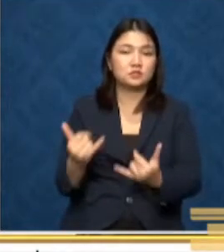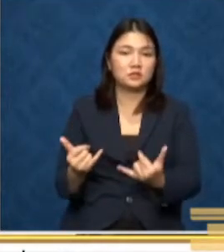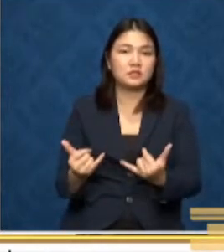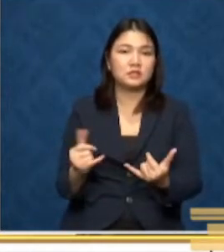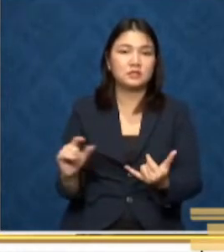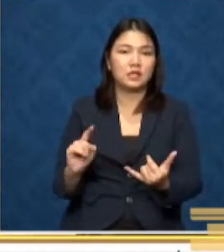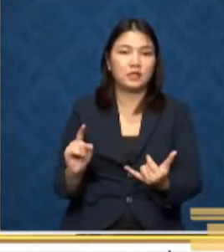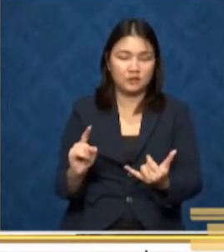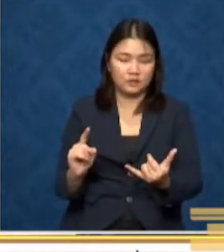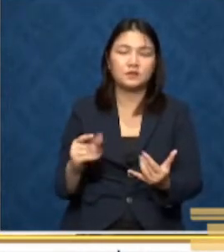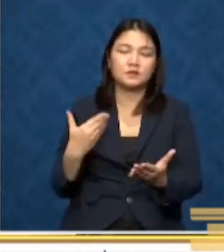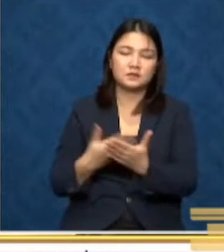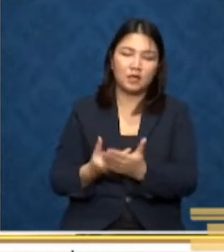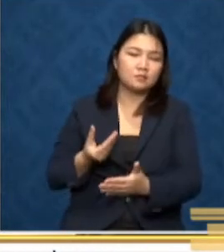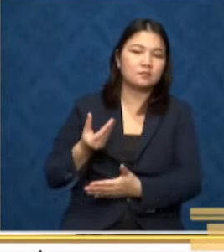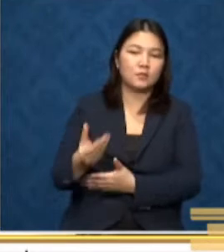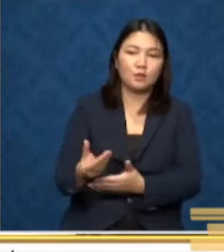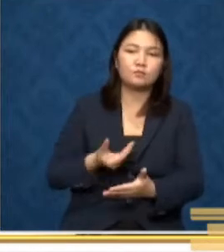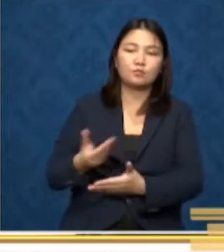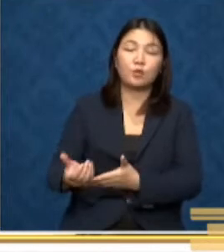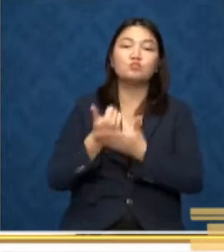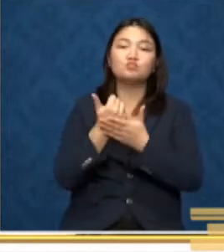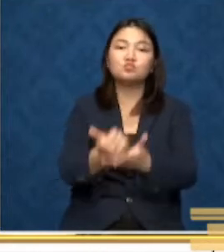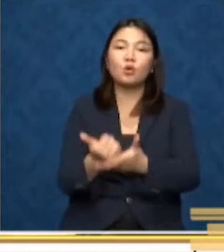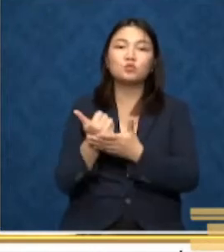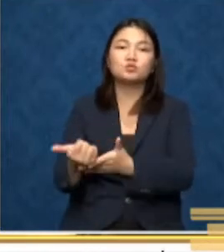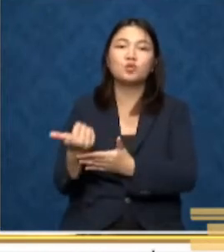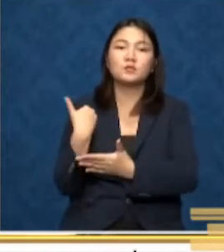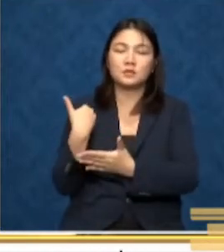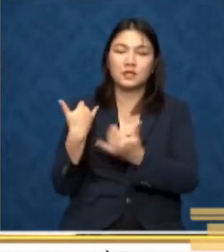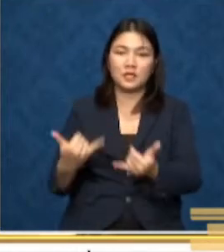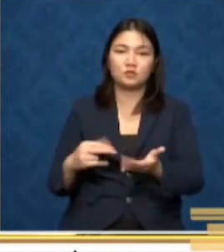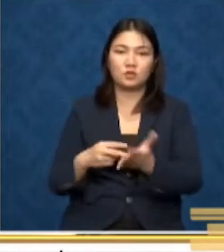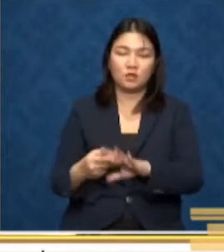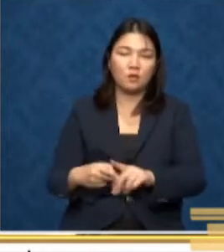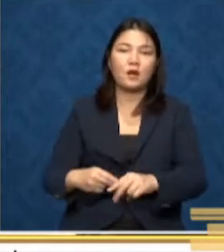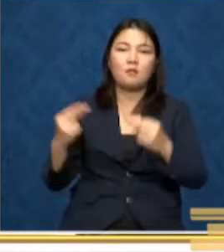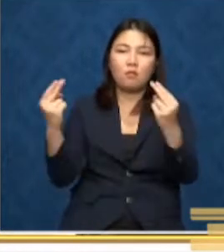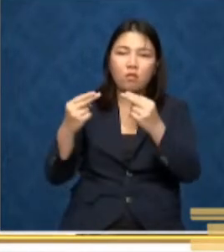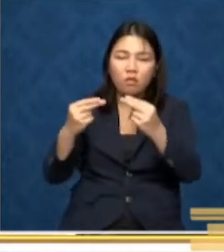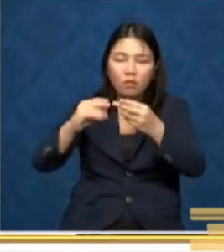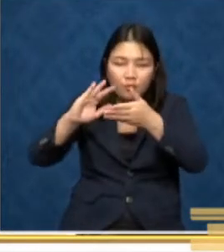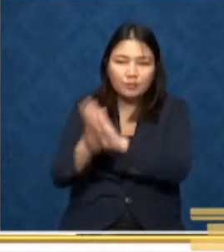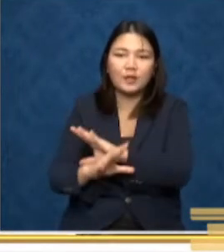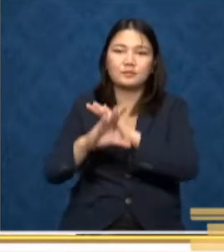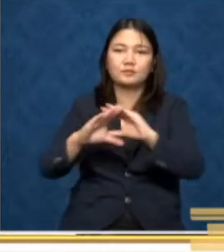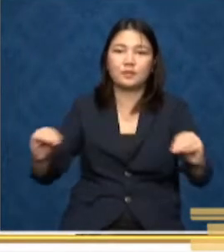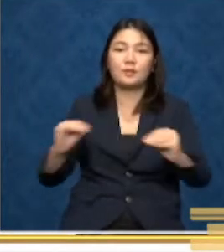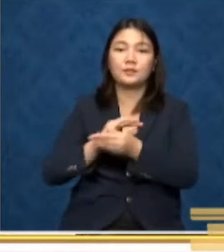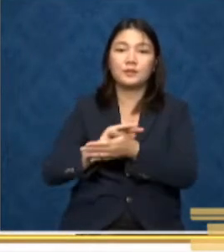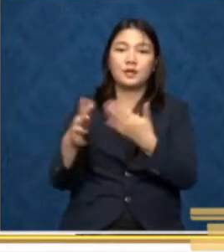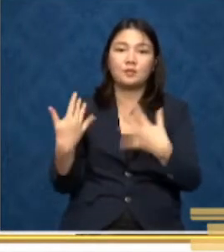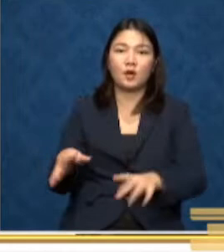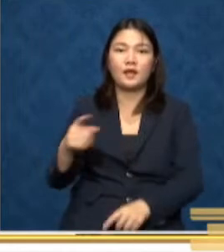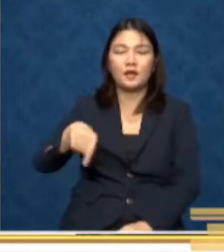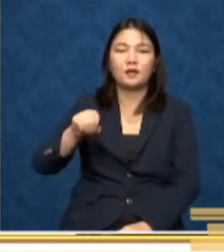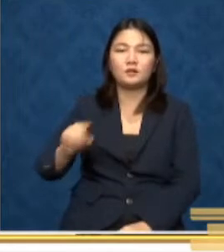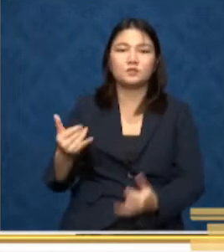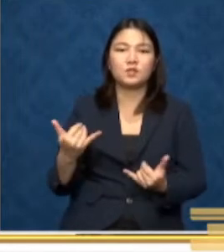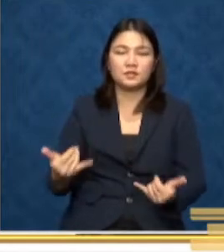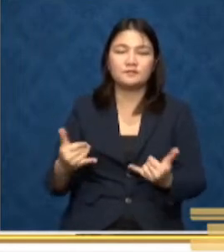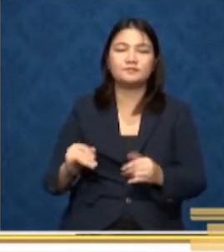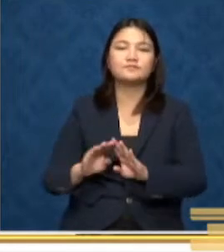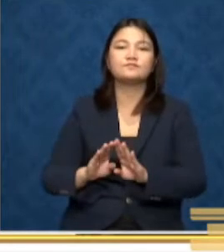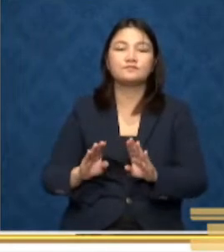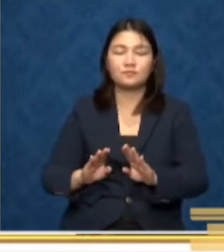ได้รับการชดเชยสินไหมทดแทนและได้และยุติความขัดแย้งได้นะคะโดยโคโซโวอัลบาเนียนะคะก็ได้ประกาศอิสรภาพ